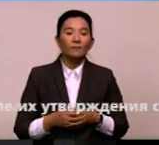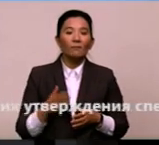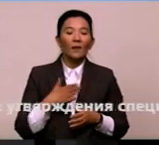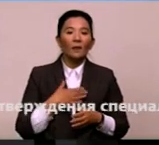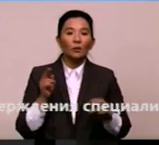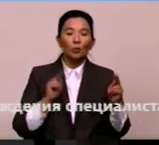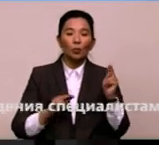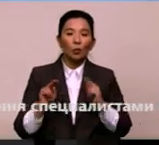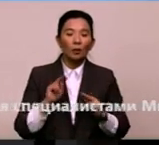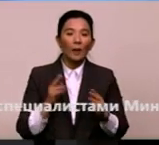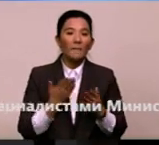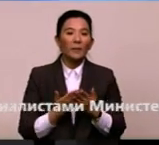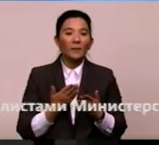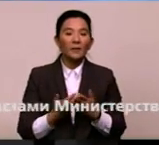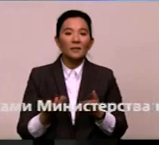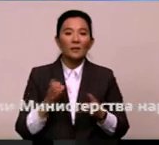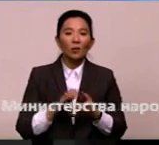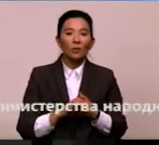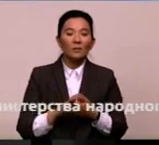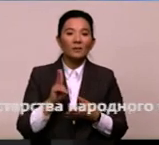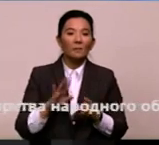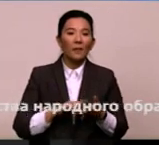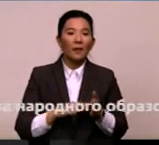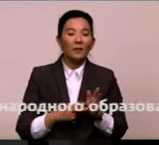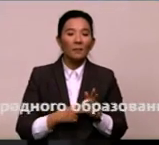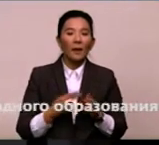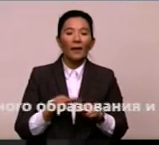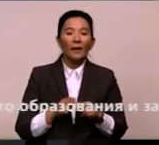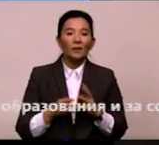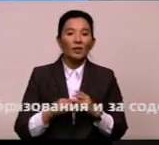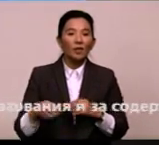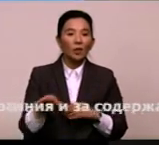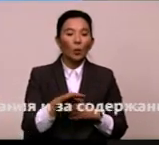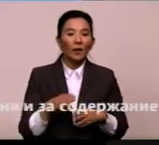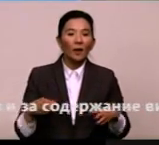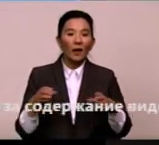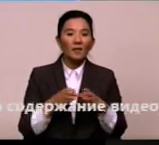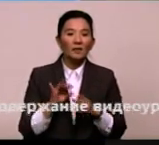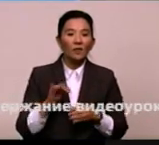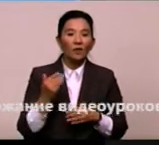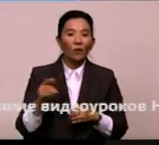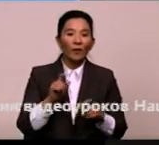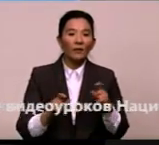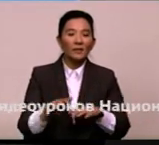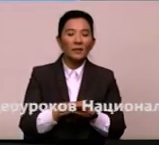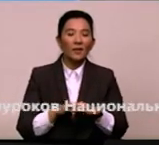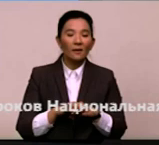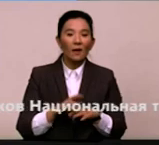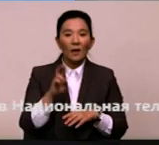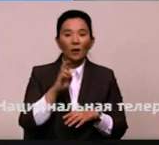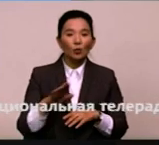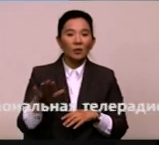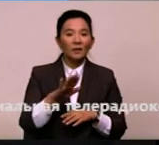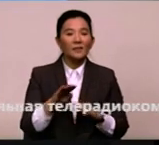Наш урок предполагает знакомство с планом. Это территория ханства и его население,